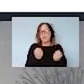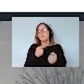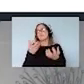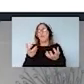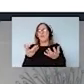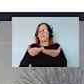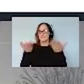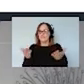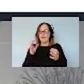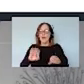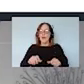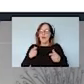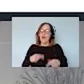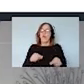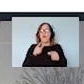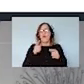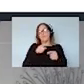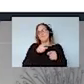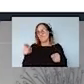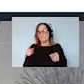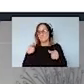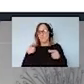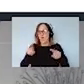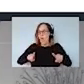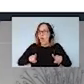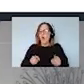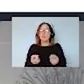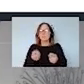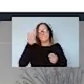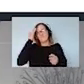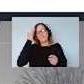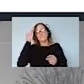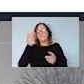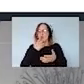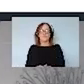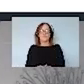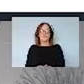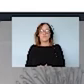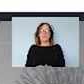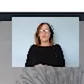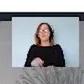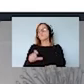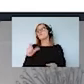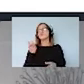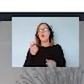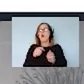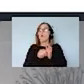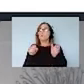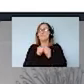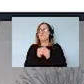po prostu, żeby też z tej naszej organizacyjnej wiedzy korzystać. A co od